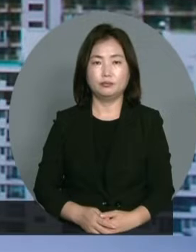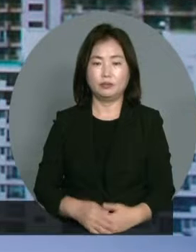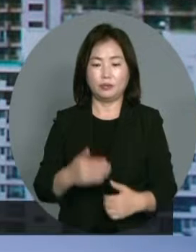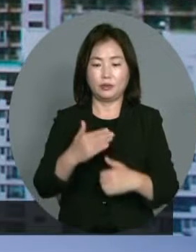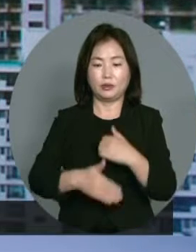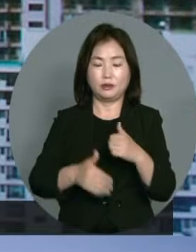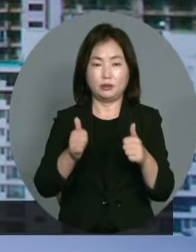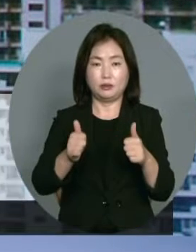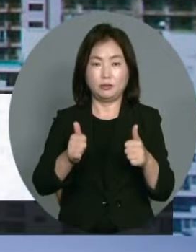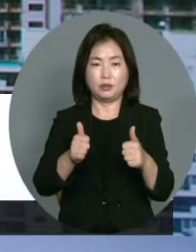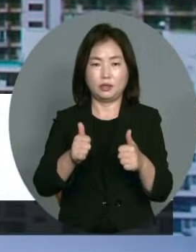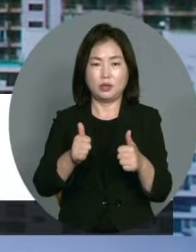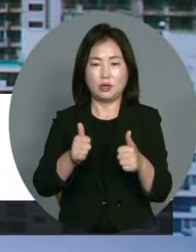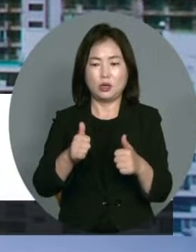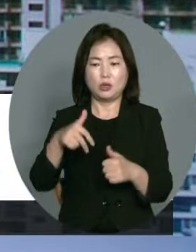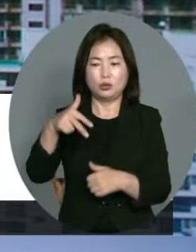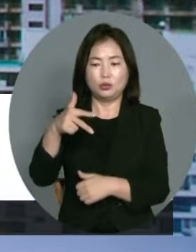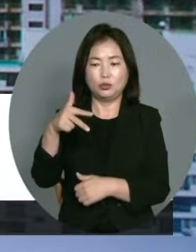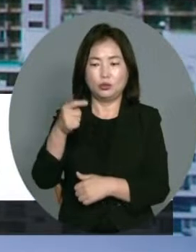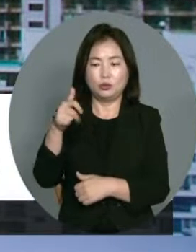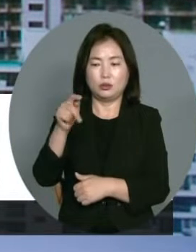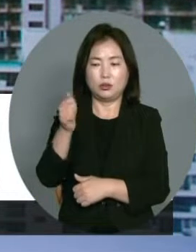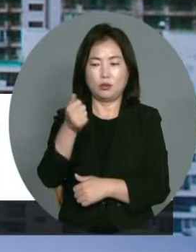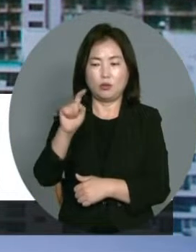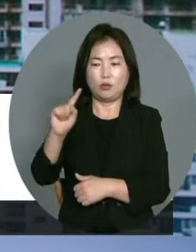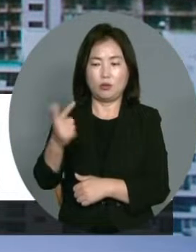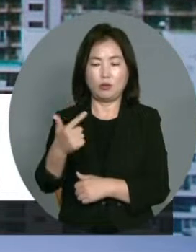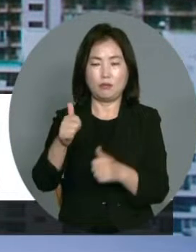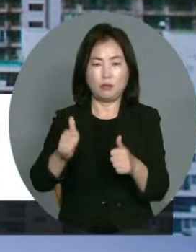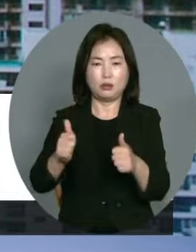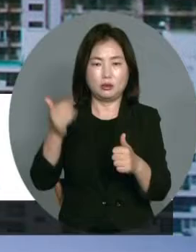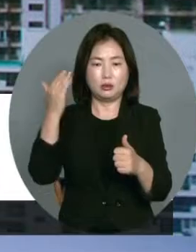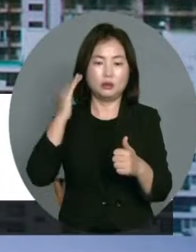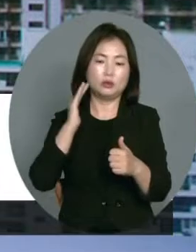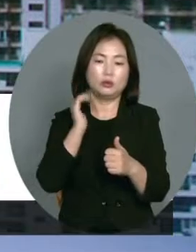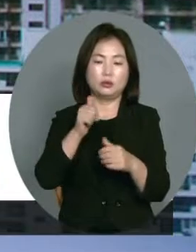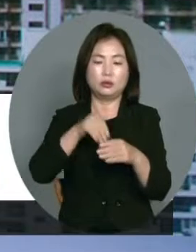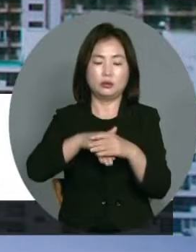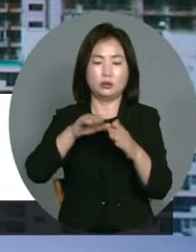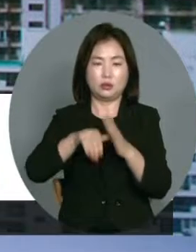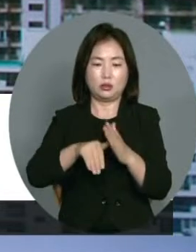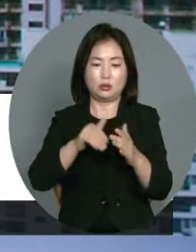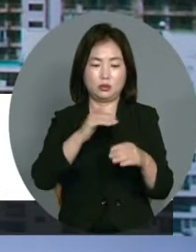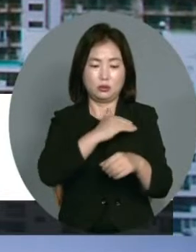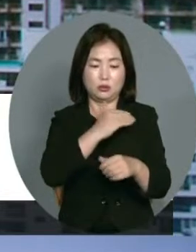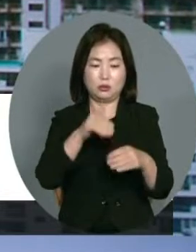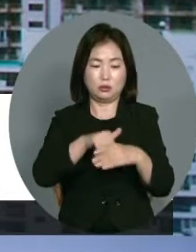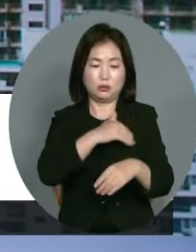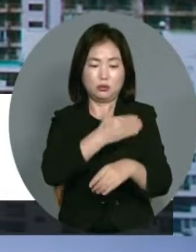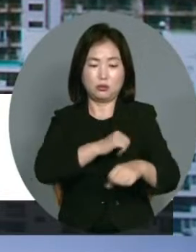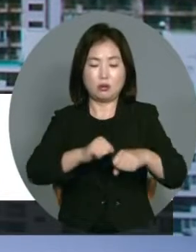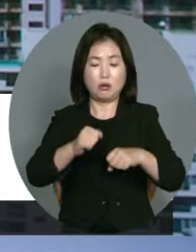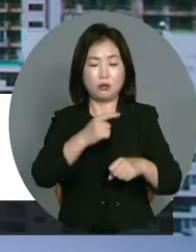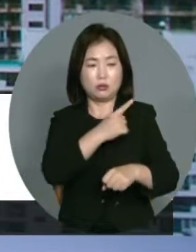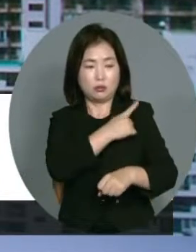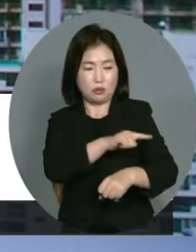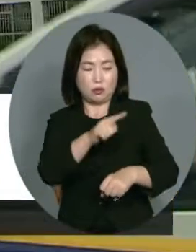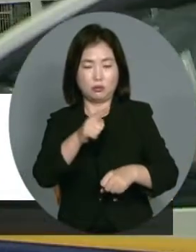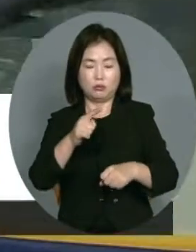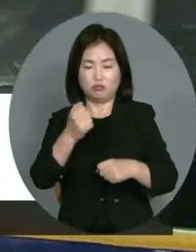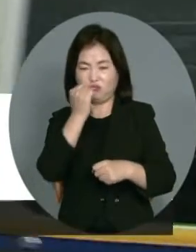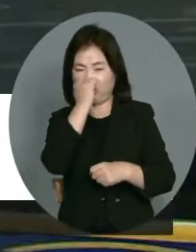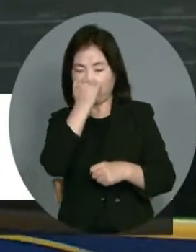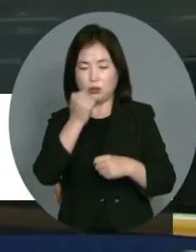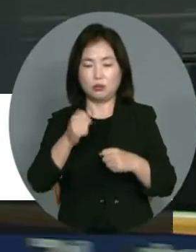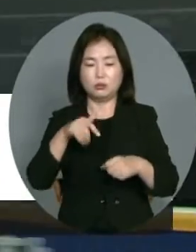대구지법 제12형사부 조정환 부장판사는 지난 대통령 선거에 선거운동 자격이 없는데도 선거 운동을